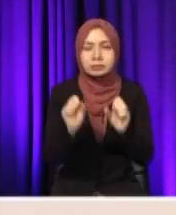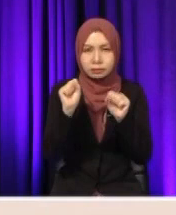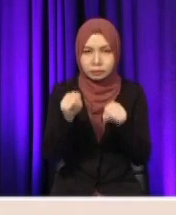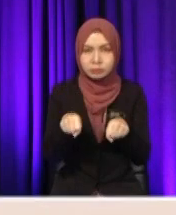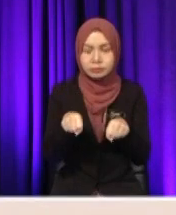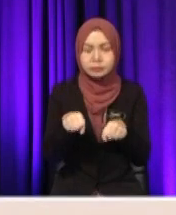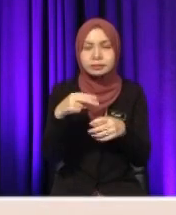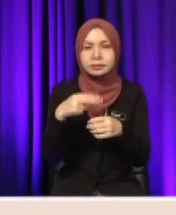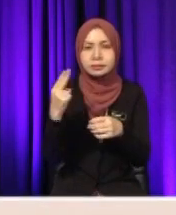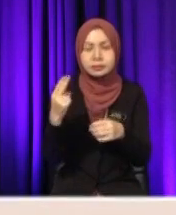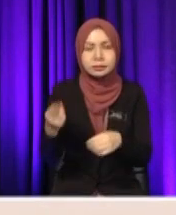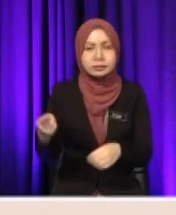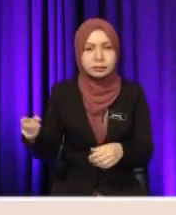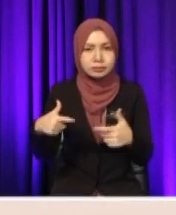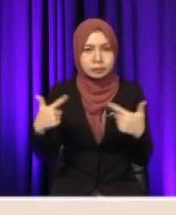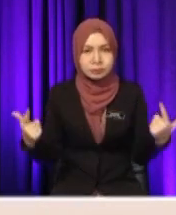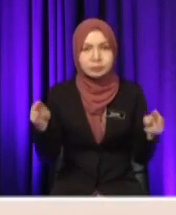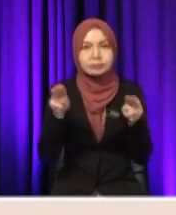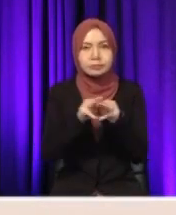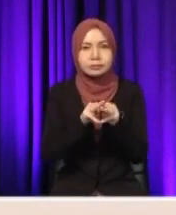bahan-bahan seperti bahan kosmetik.